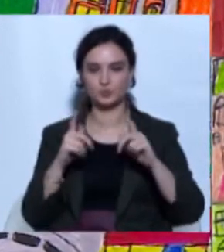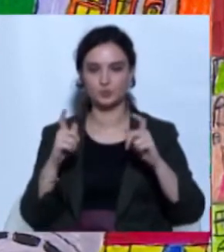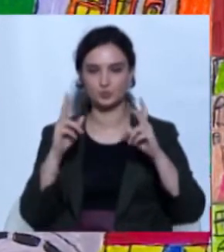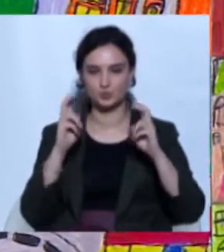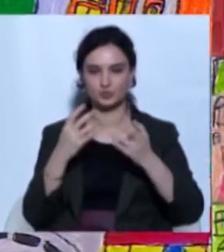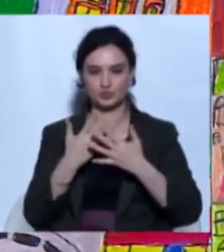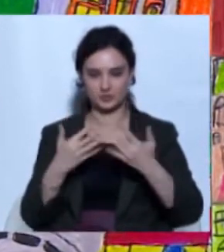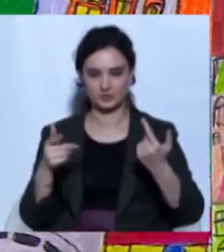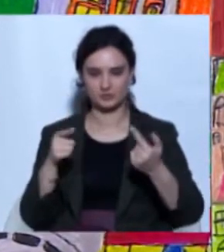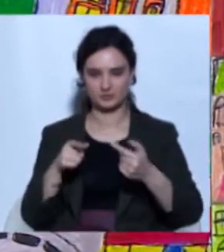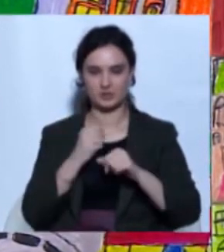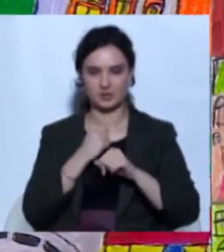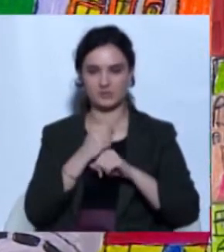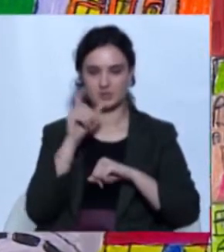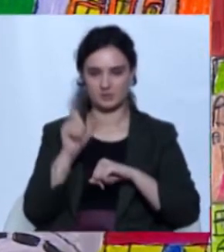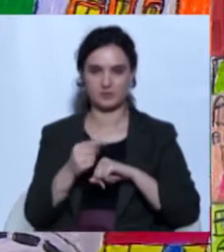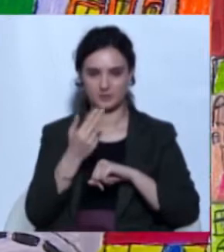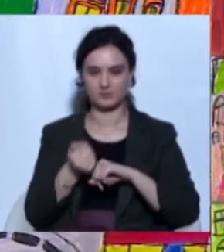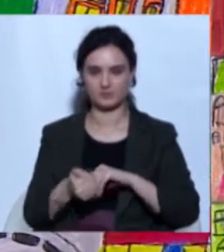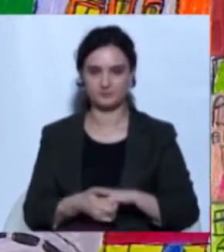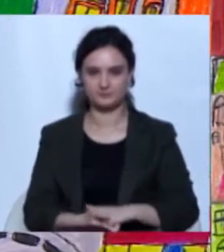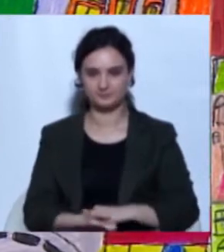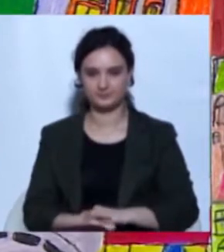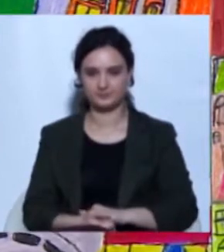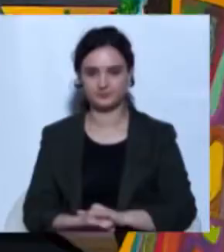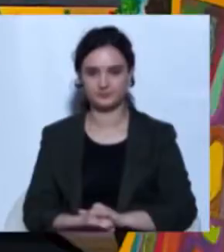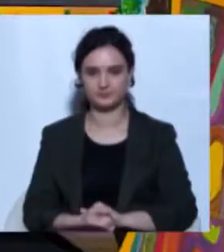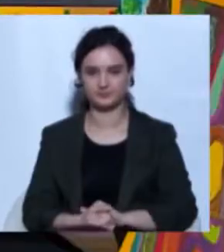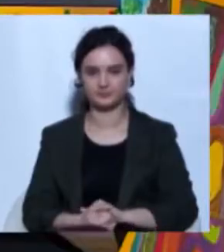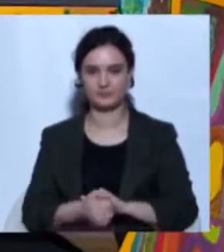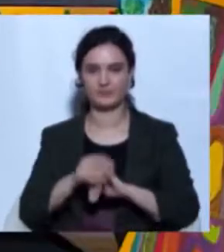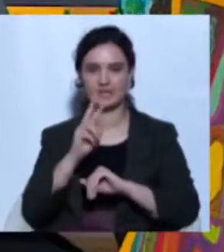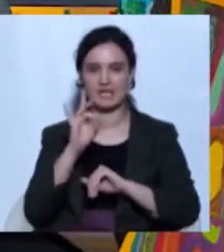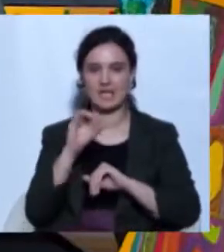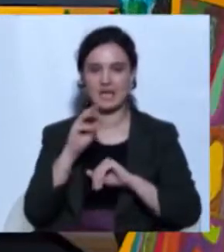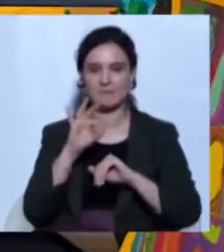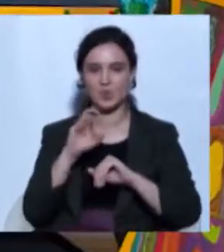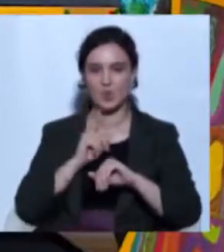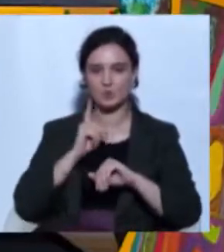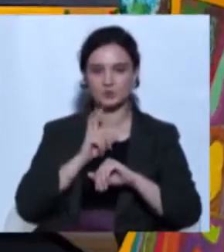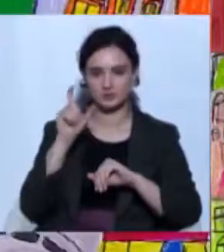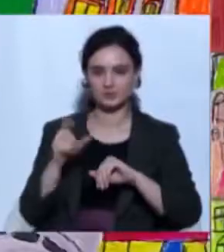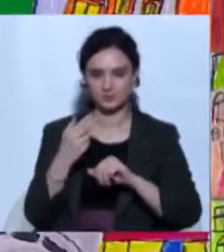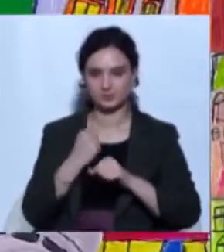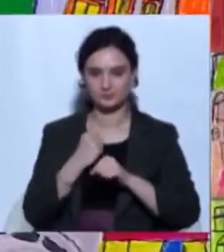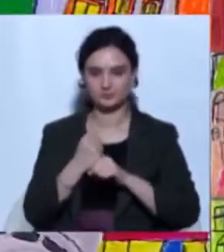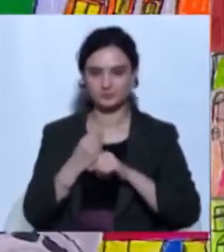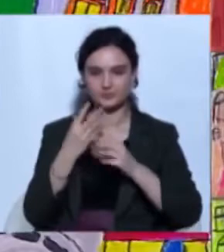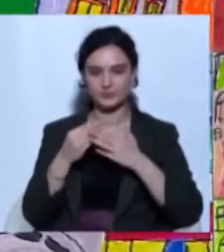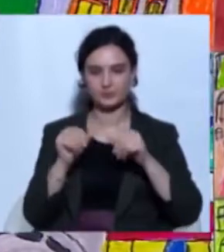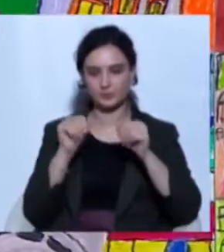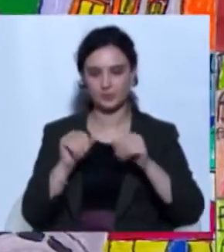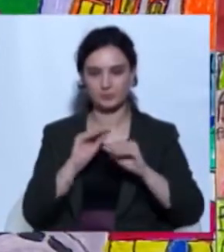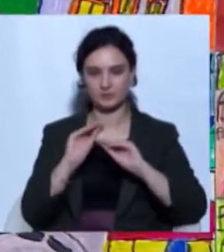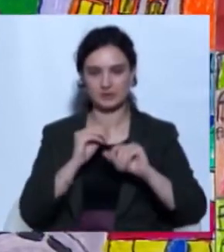აკეთებს ადამიანი არა კერამიკოსი ხო აკეთებს ამ ჭურჭელს და თავის ფორმას